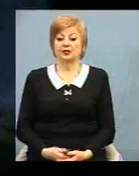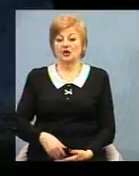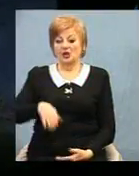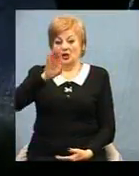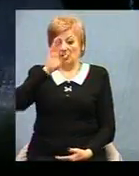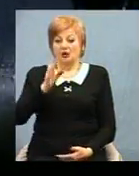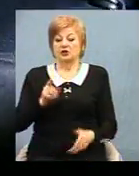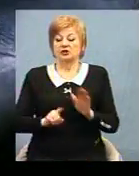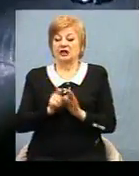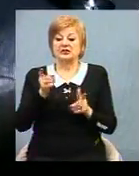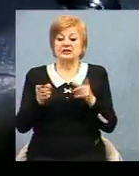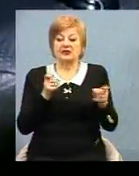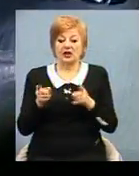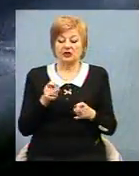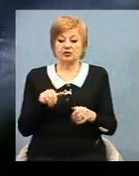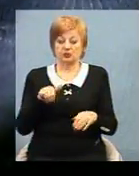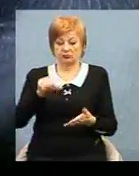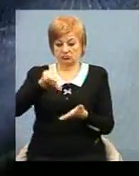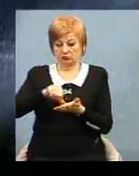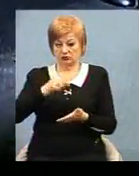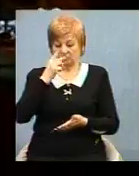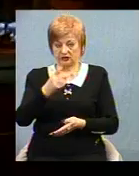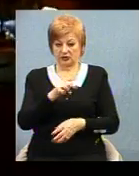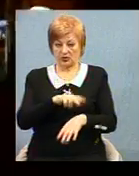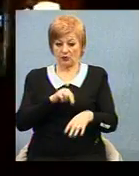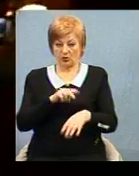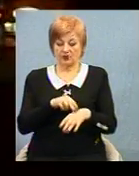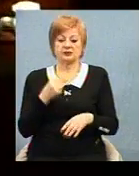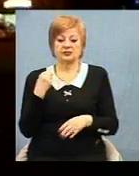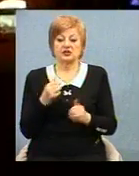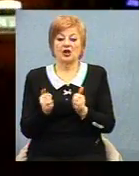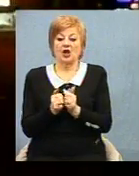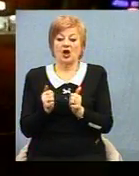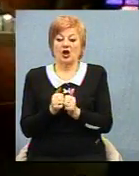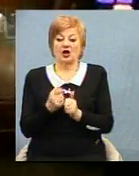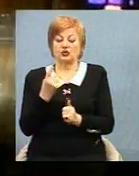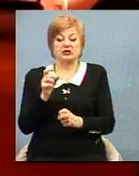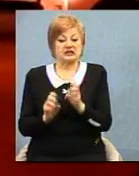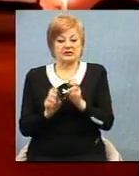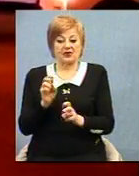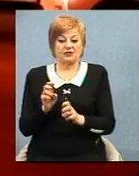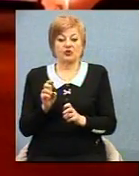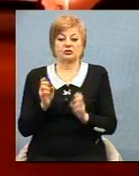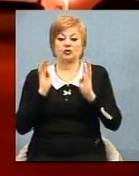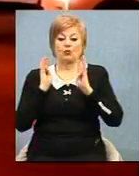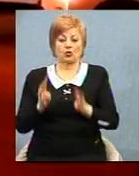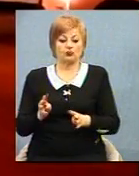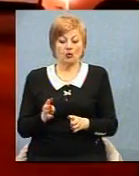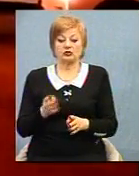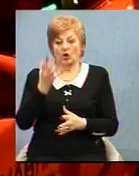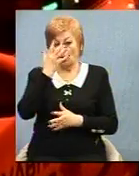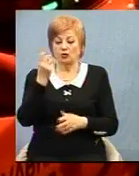Чоловік влаштував стрілянину на очах у патрульних. Інцидент стався в обласному центрі біля прохідної одного з заводів на проспекті Соборному